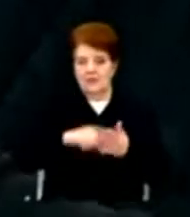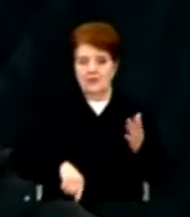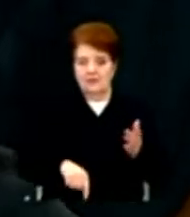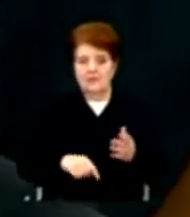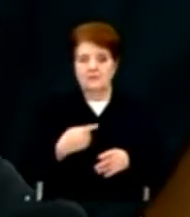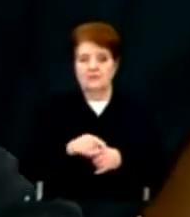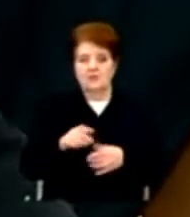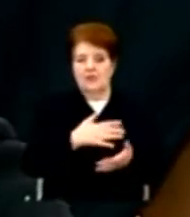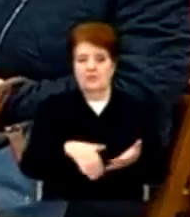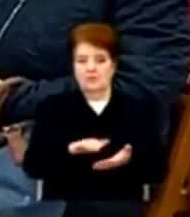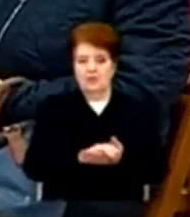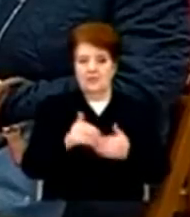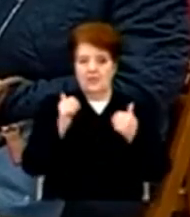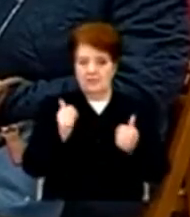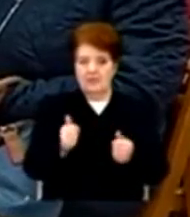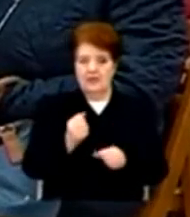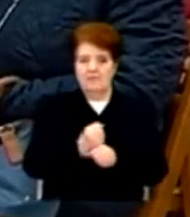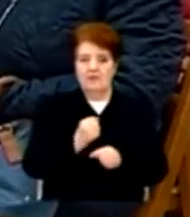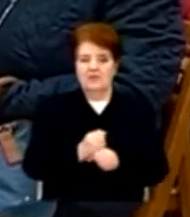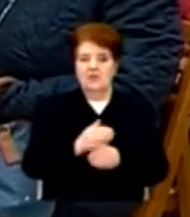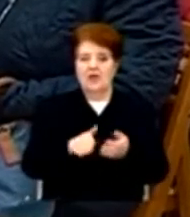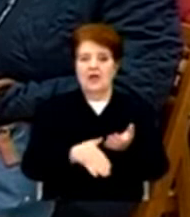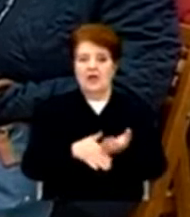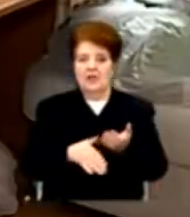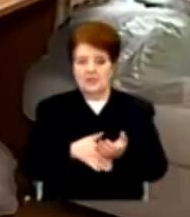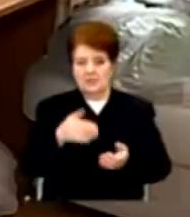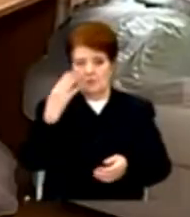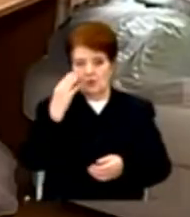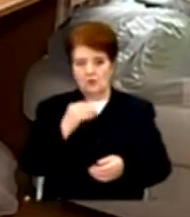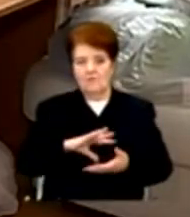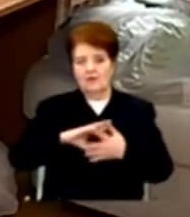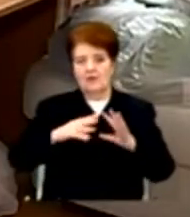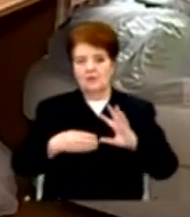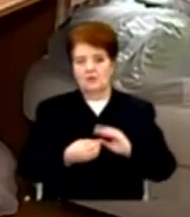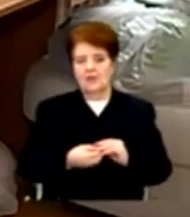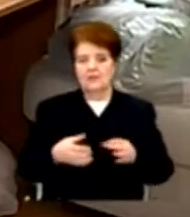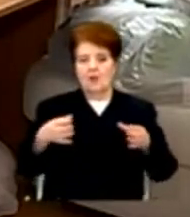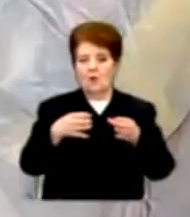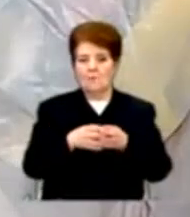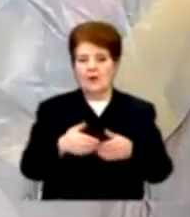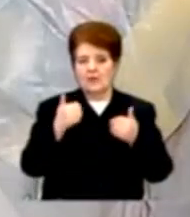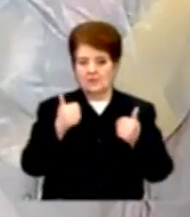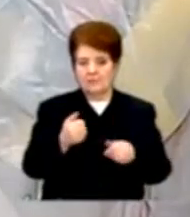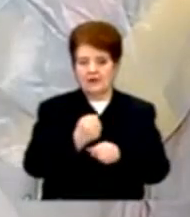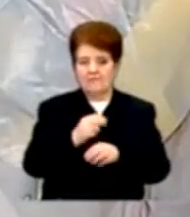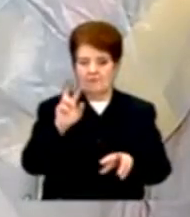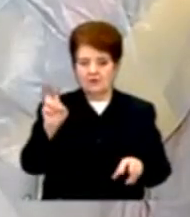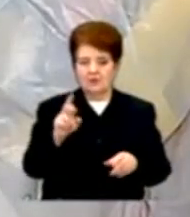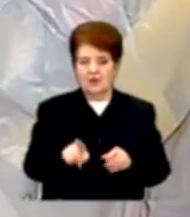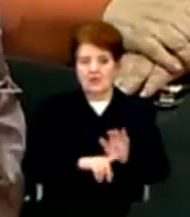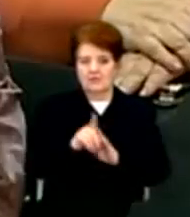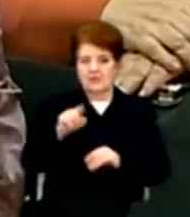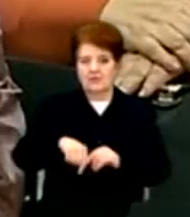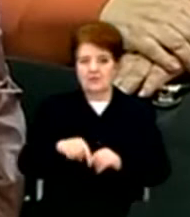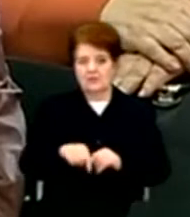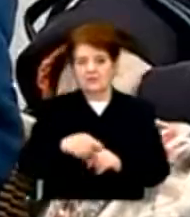și Asociației de Binefacere Caritas Moldova. În telejurnal aflați rezultatele campaniei de binefacere care s-a desfășurat în